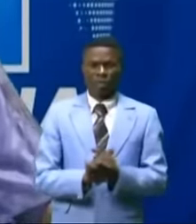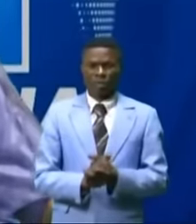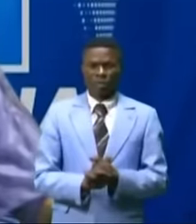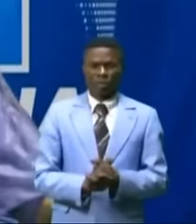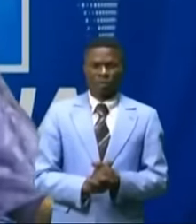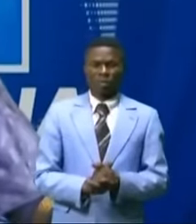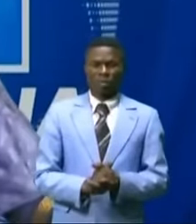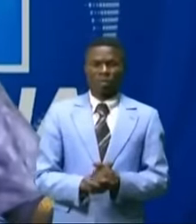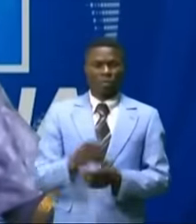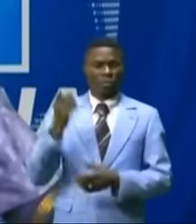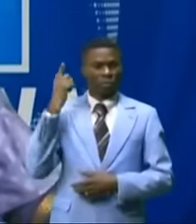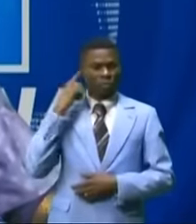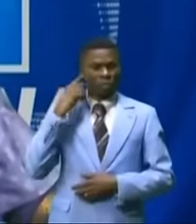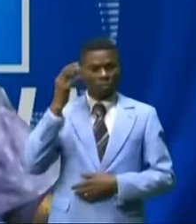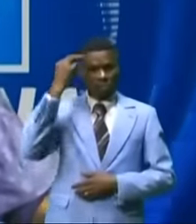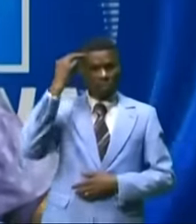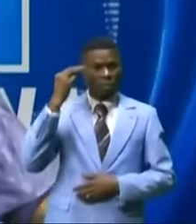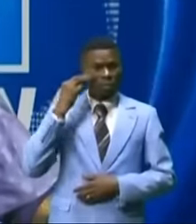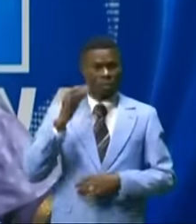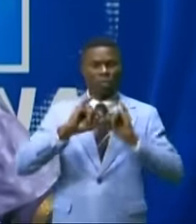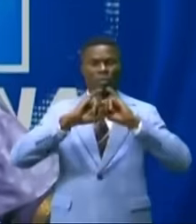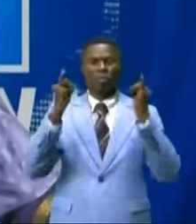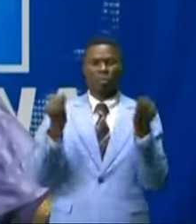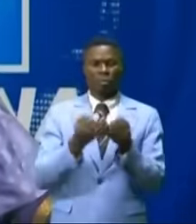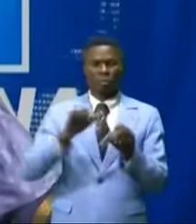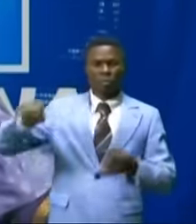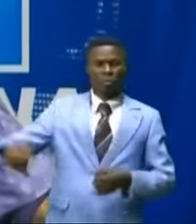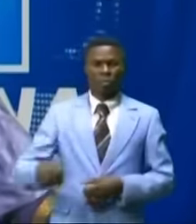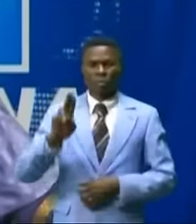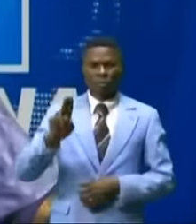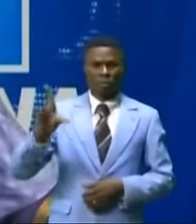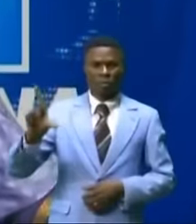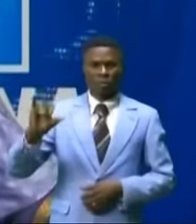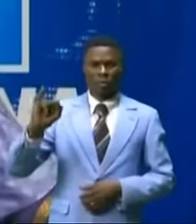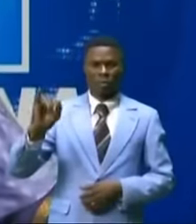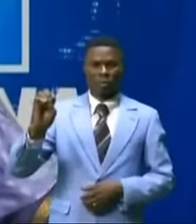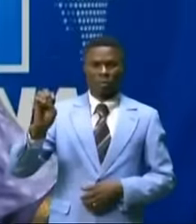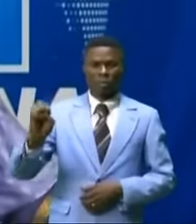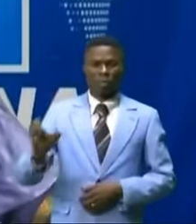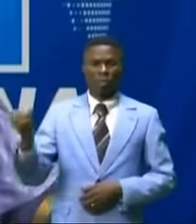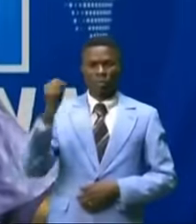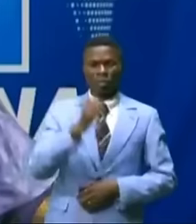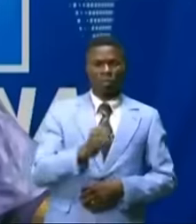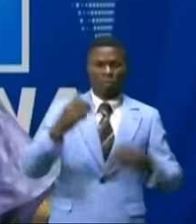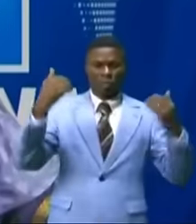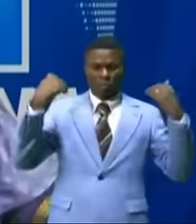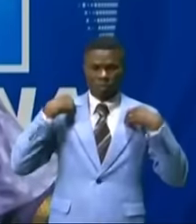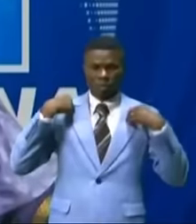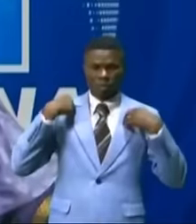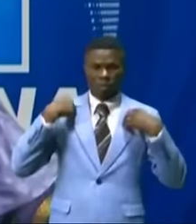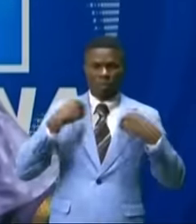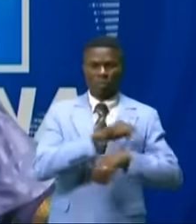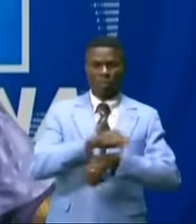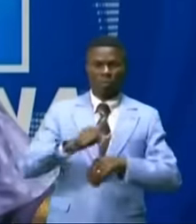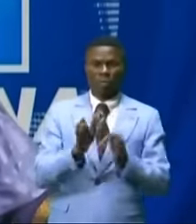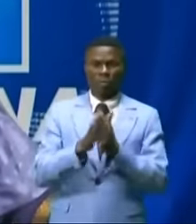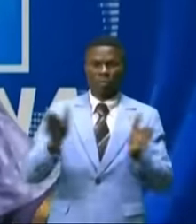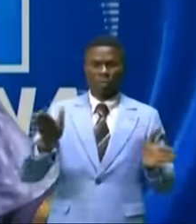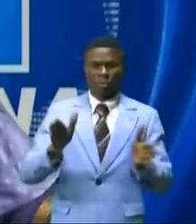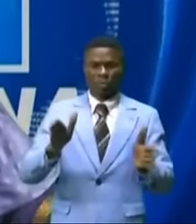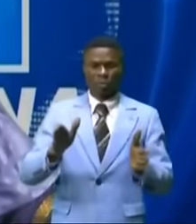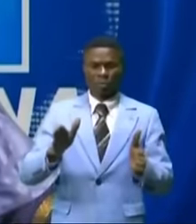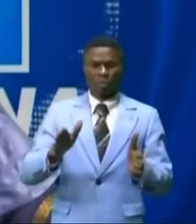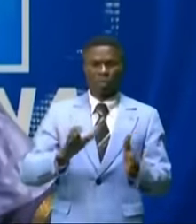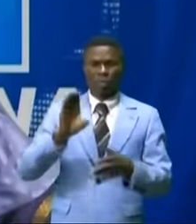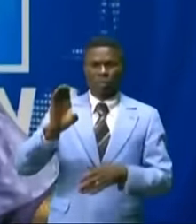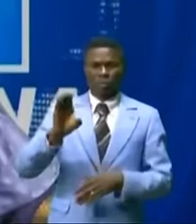Justement, nous venons de l'apprendre que le ministre de l'Industrie, Julien Paluku, vient de nommer les animateurs à la tête de la direction générale du corridor